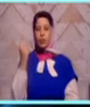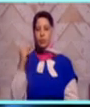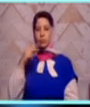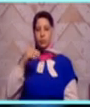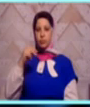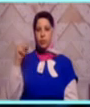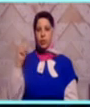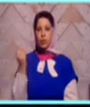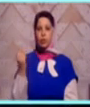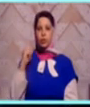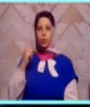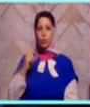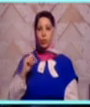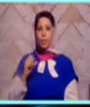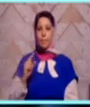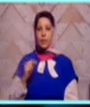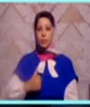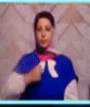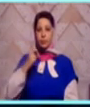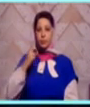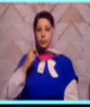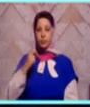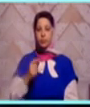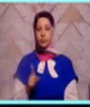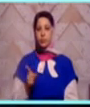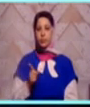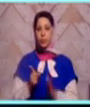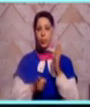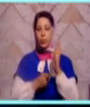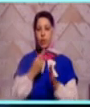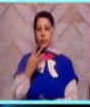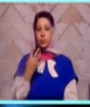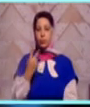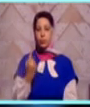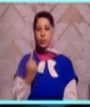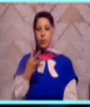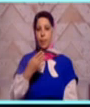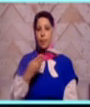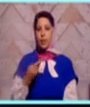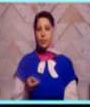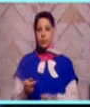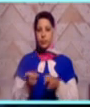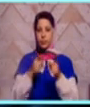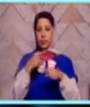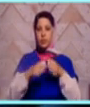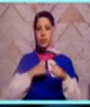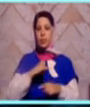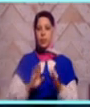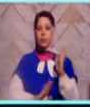نحس ال 37 دي لو تكون 40 او 41 درجه مئويه، ومتوقع كمان استمرار